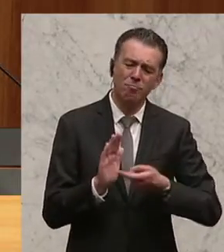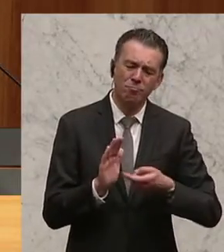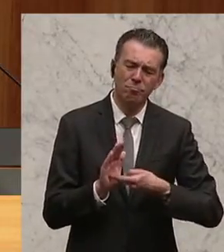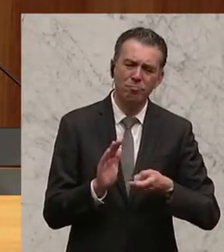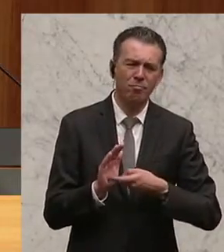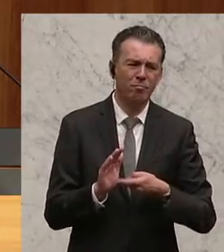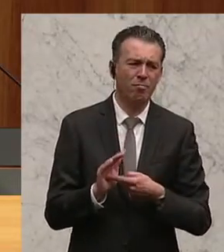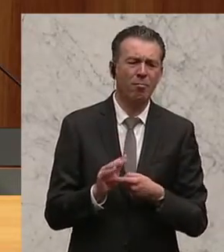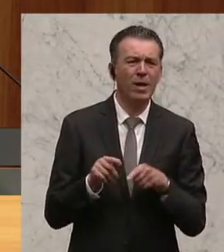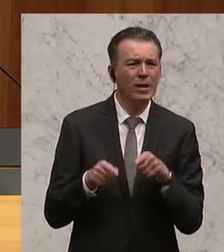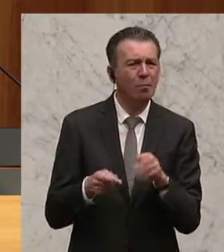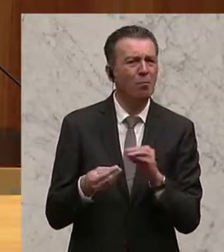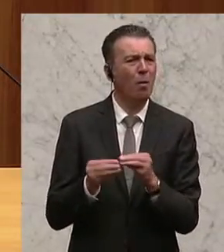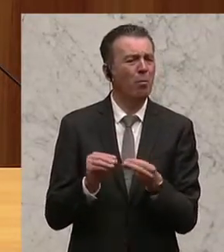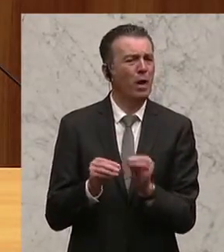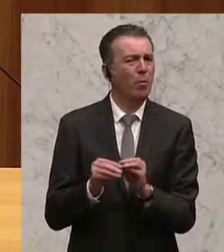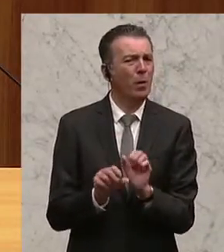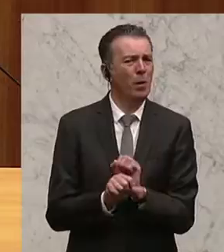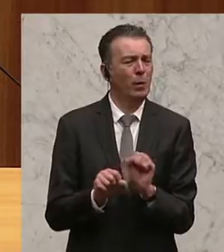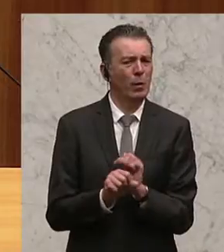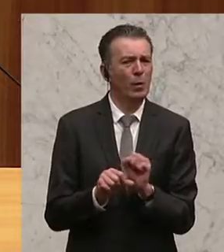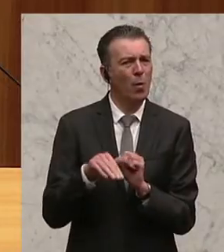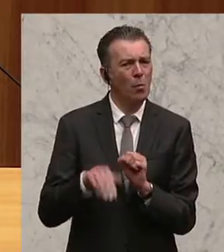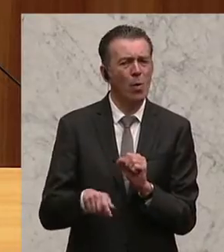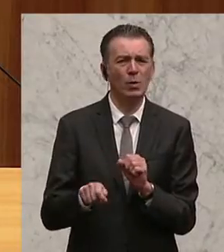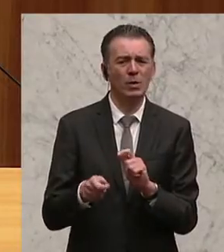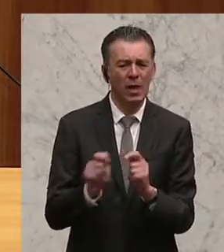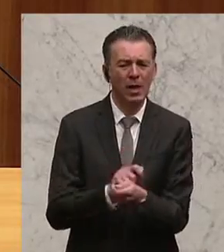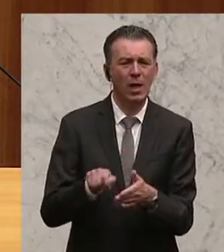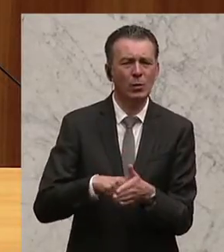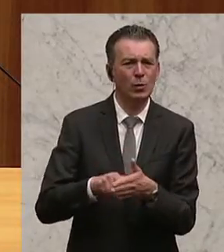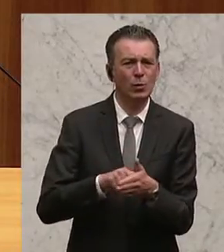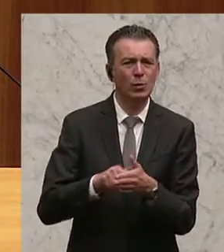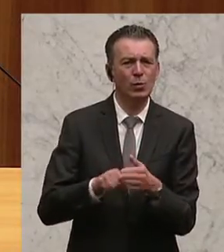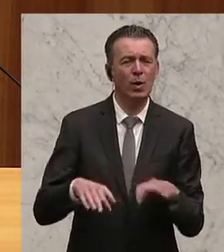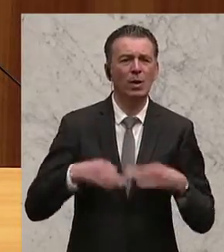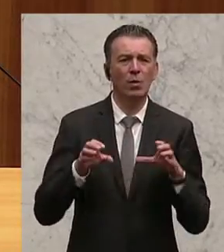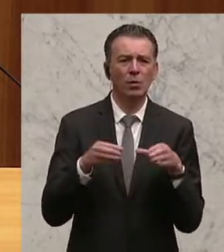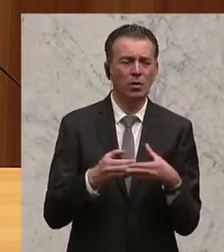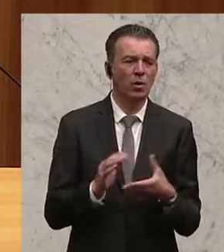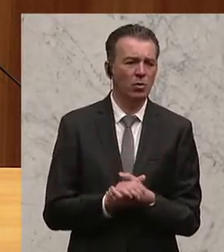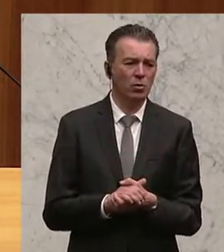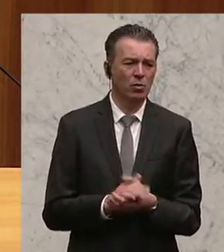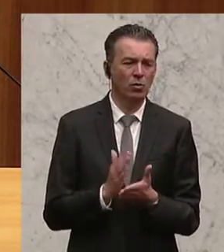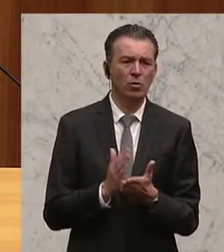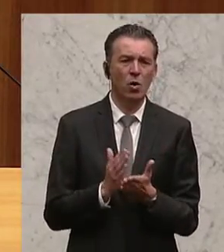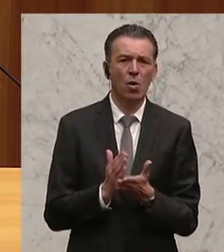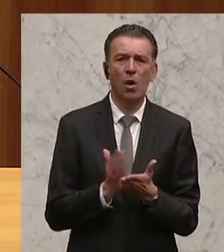hingewiesen, dass es Missstände gibt und die behoben werden sollten. Im Gesundheitsausschuss